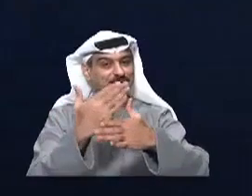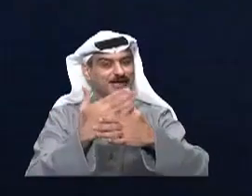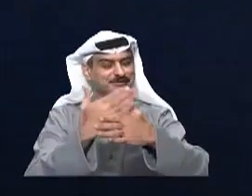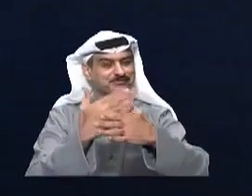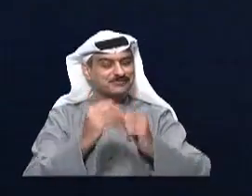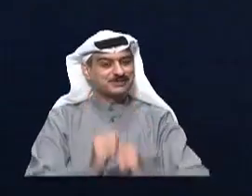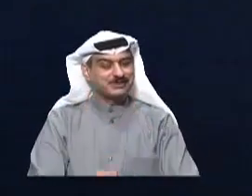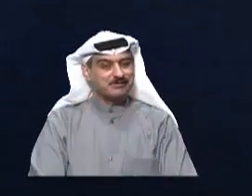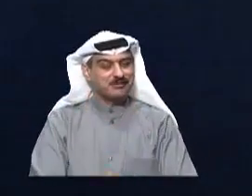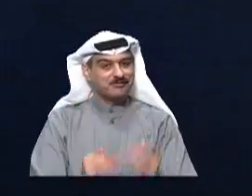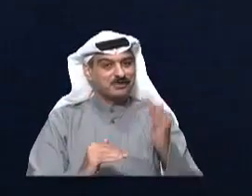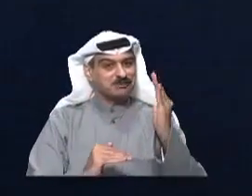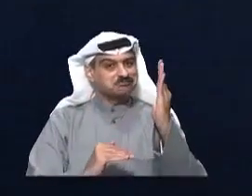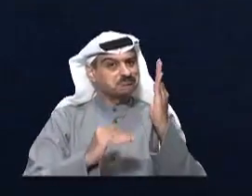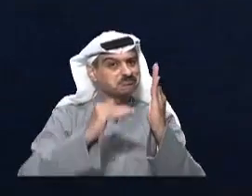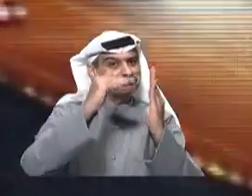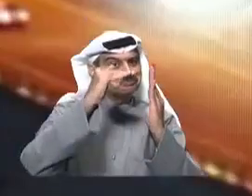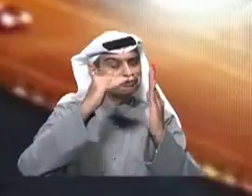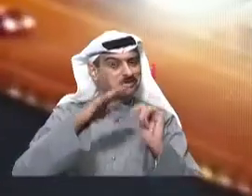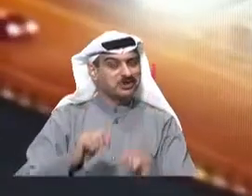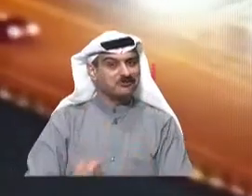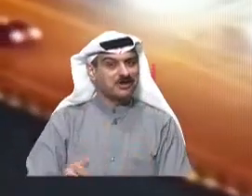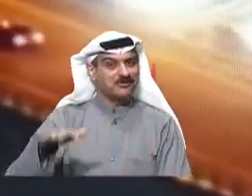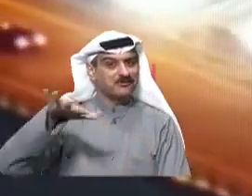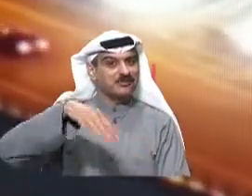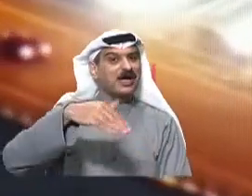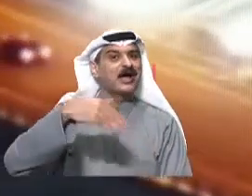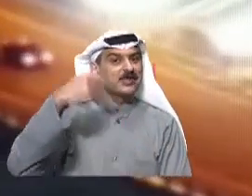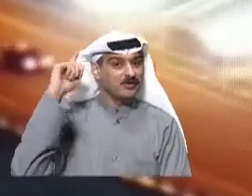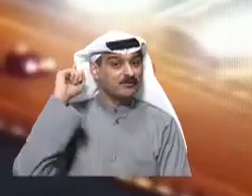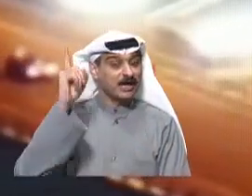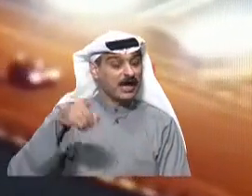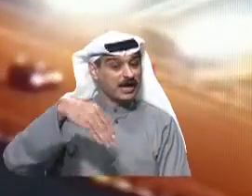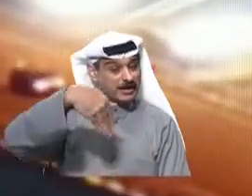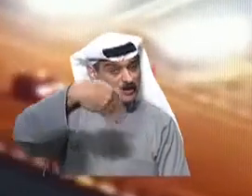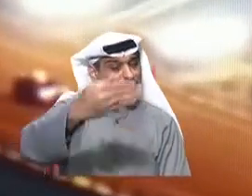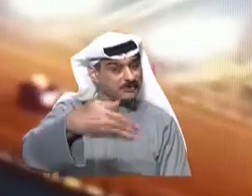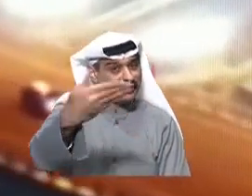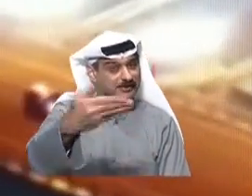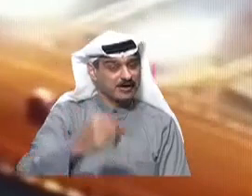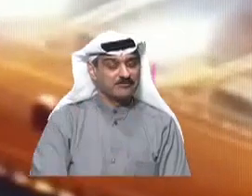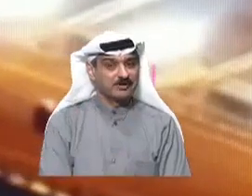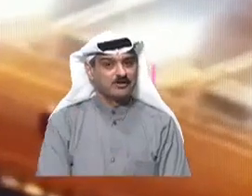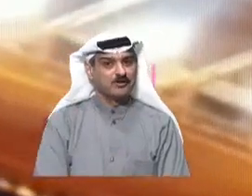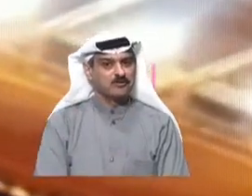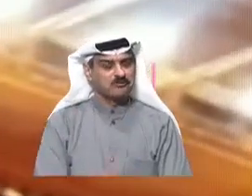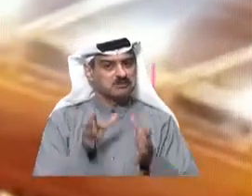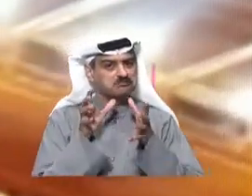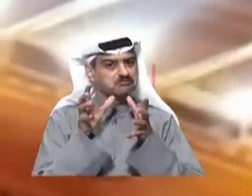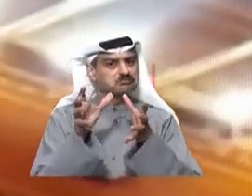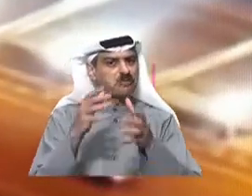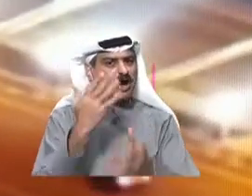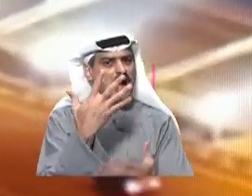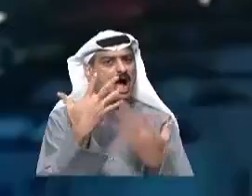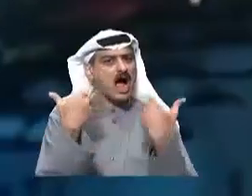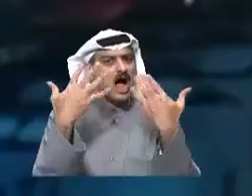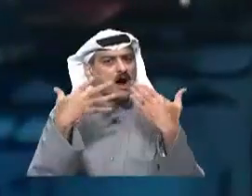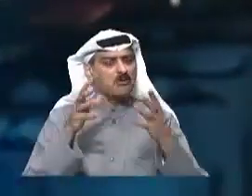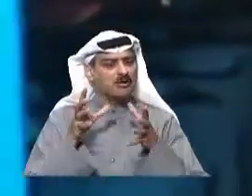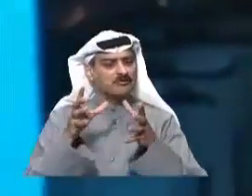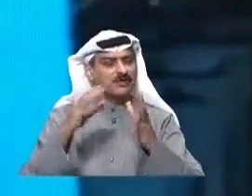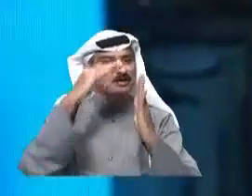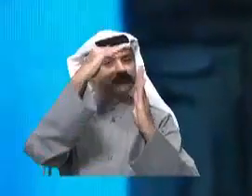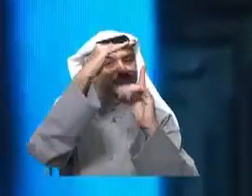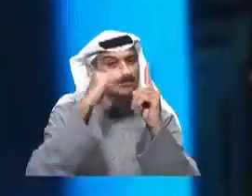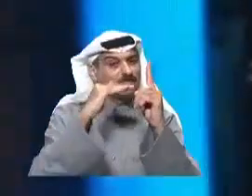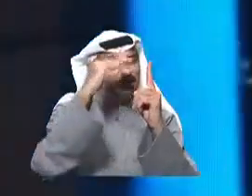تأثير امتداد مرتفع جوي علينا خلال الأيام القليلة المقبلة، وأيضا مصحوب بكتلة هوائية باردة راح تؤدي إلى انخفاض في